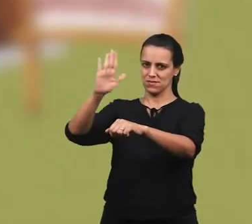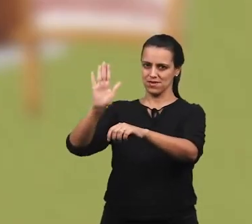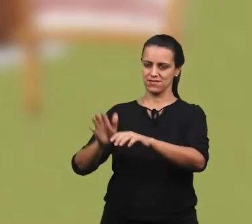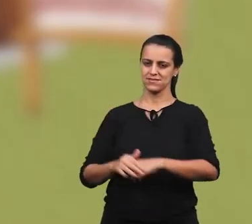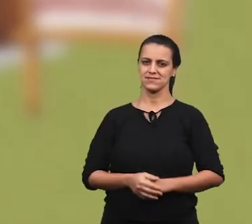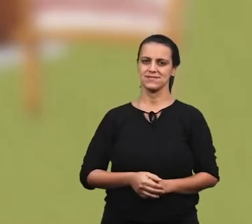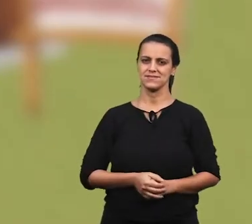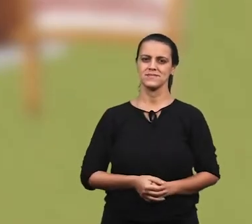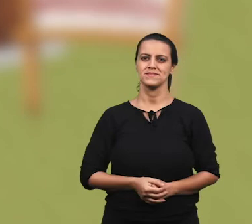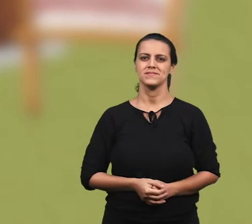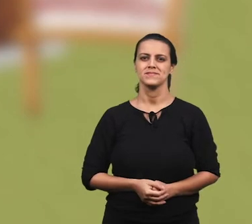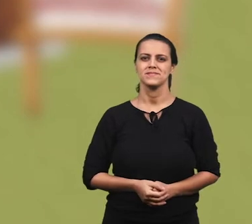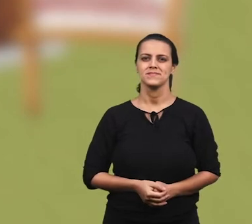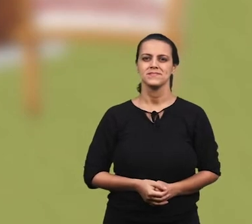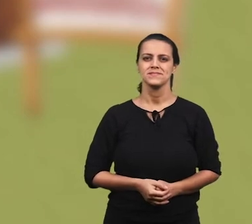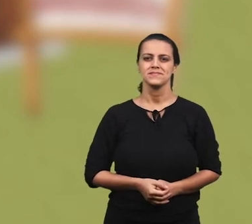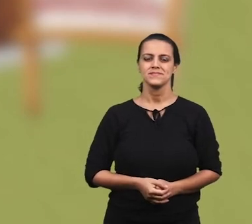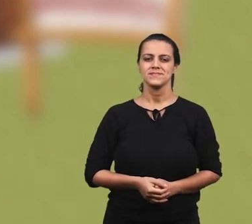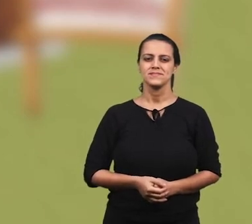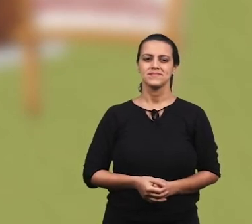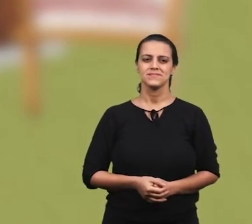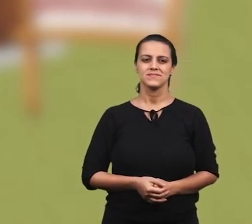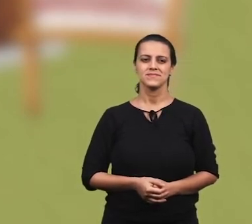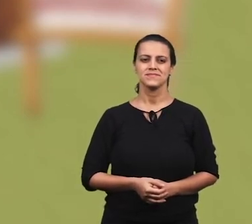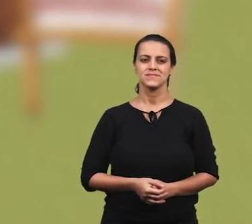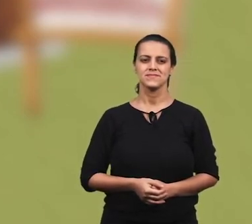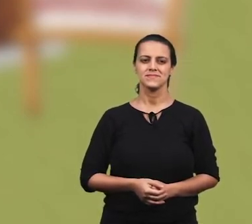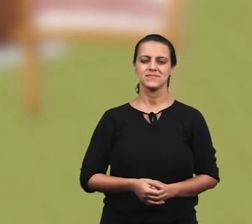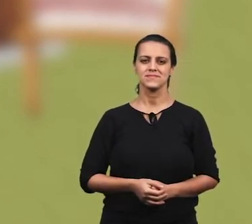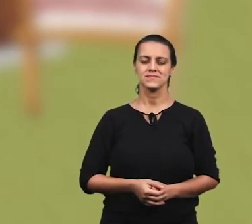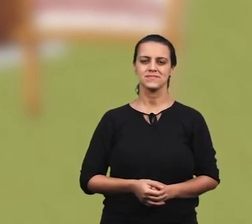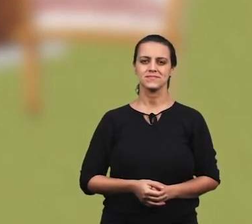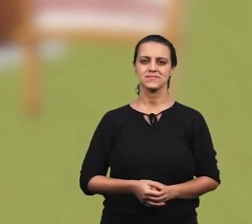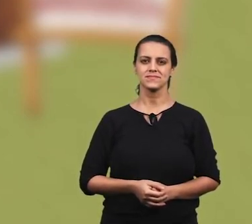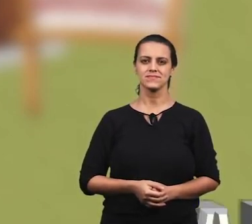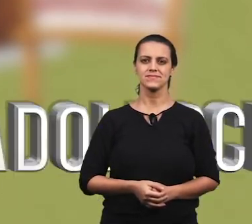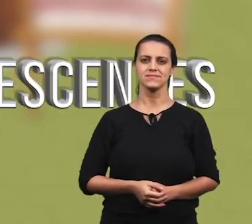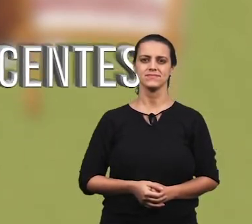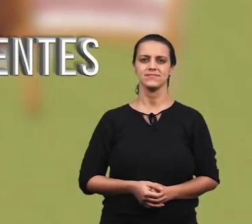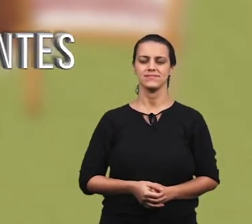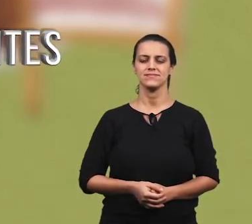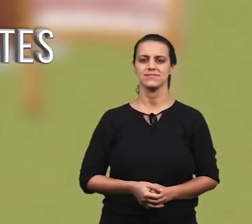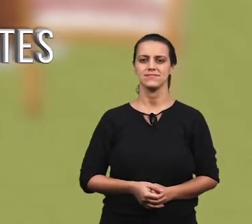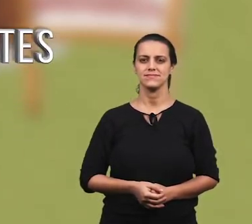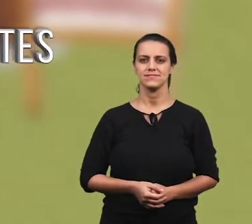расскажет, она расскажет нам о пути во святое святых.